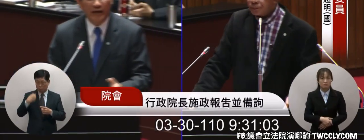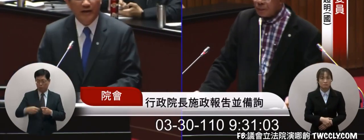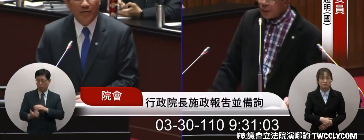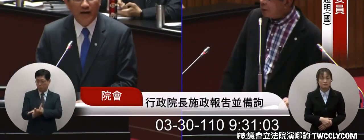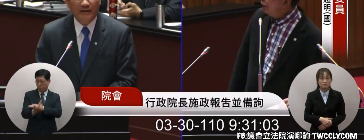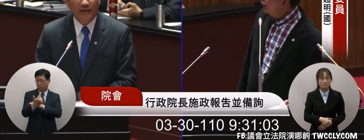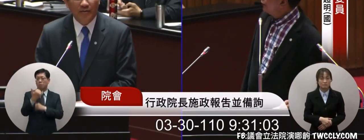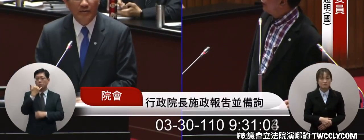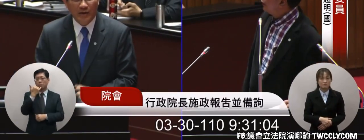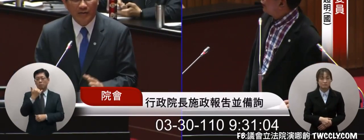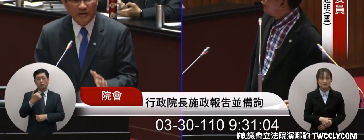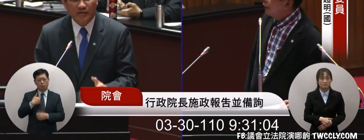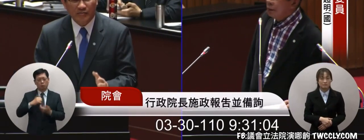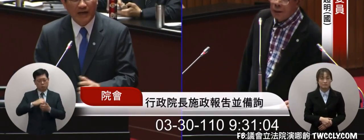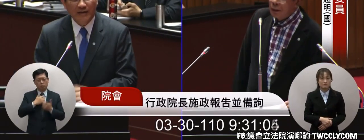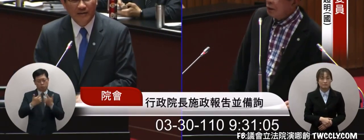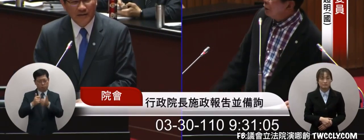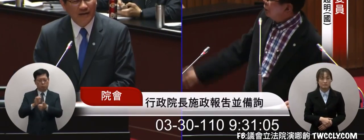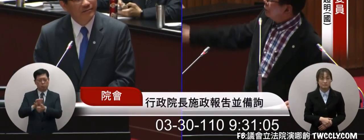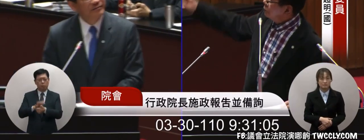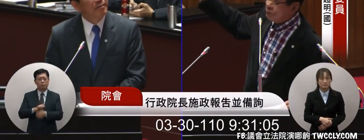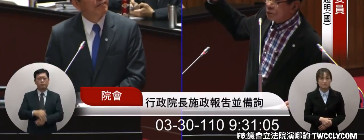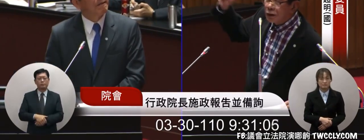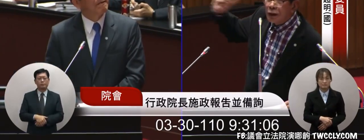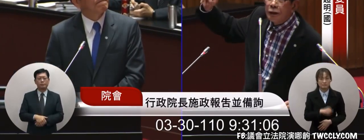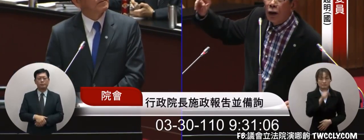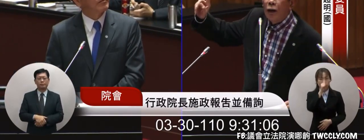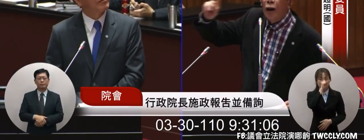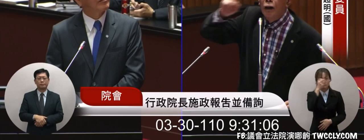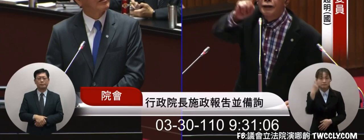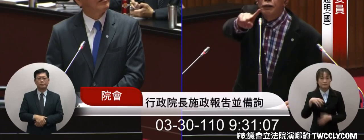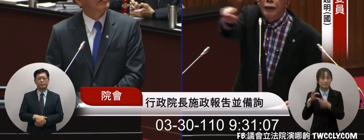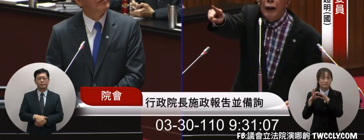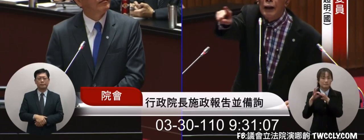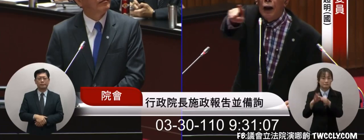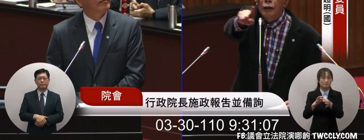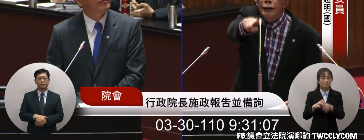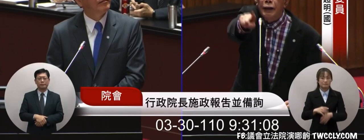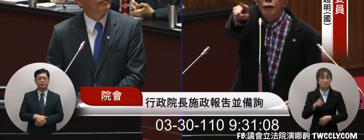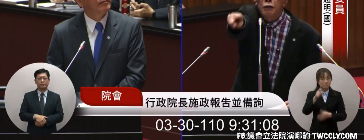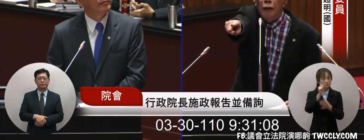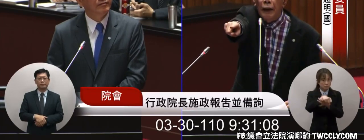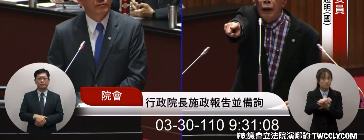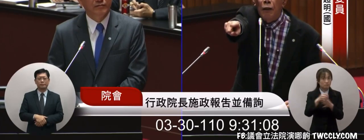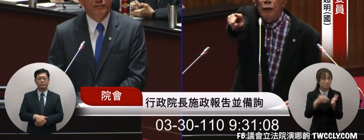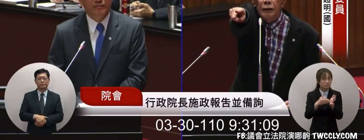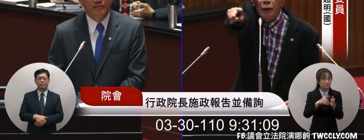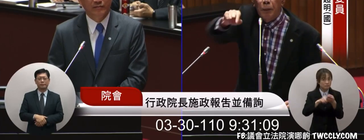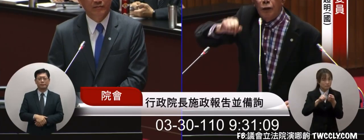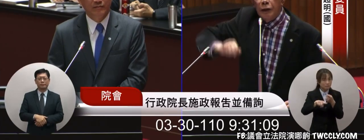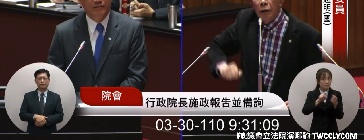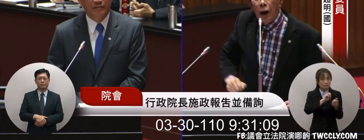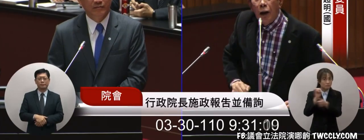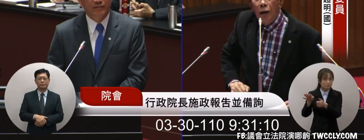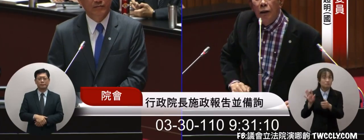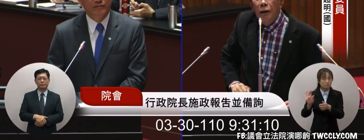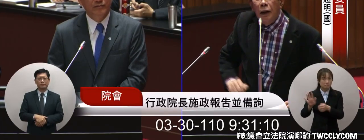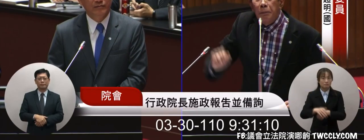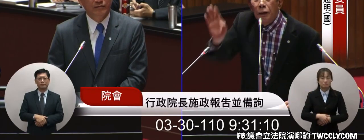度也可以快一點我們絕對會協助他好繼續這有答應一定有告訴我我就叫部長